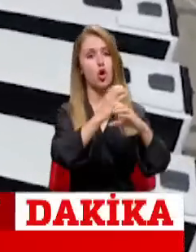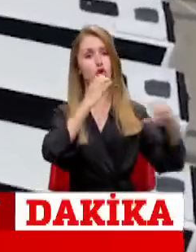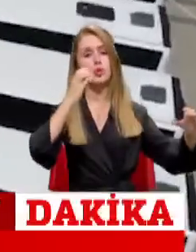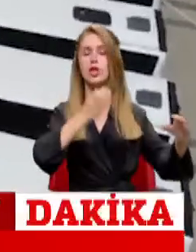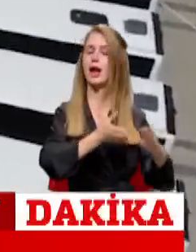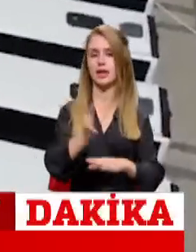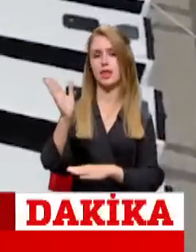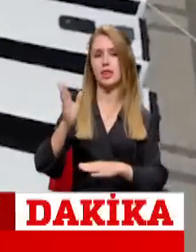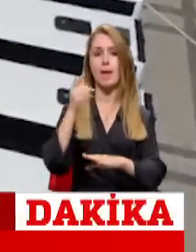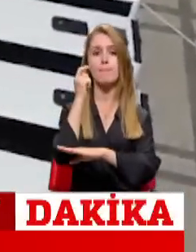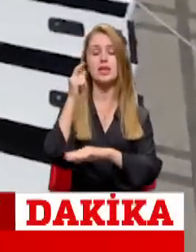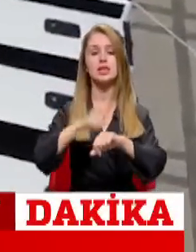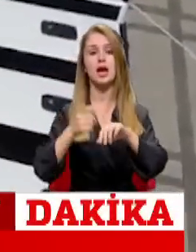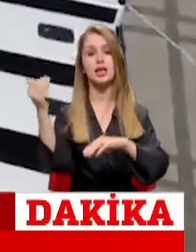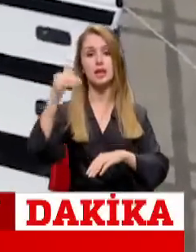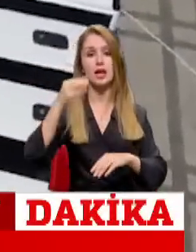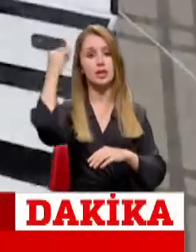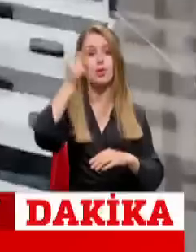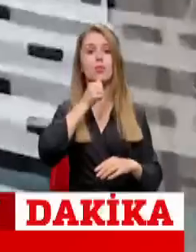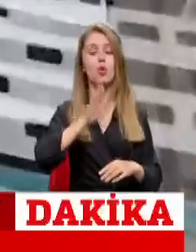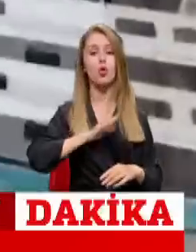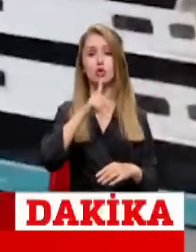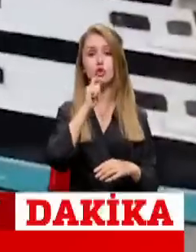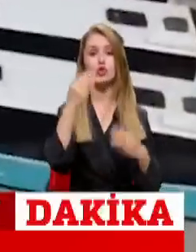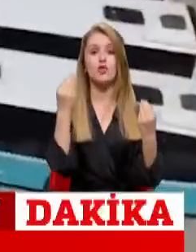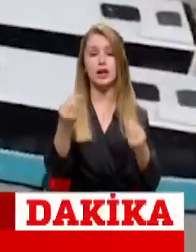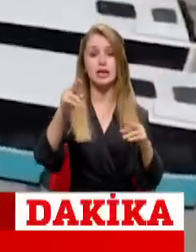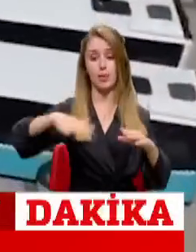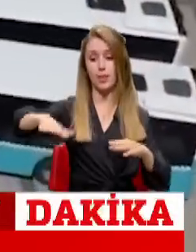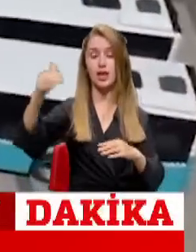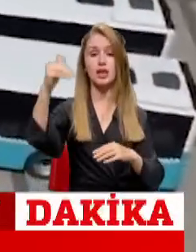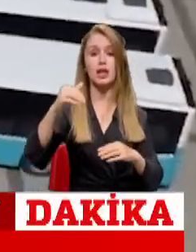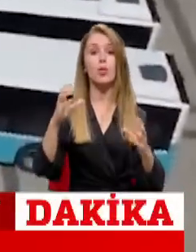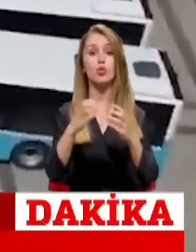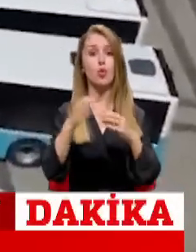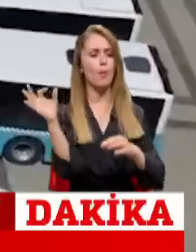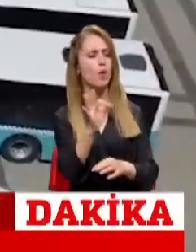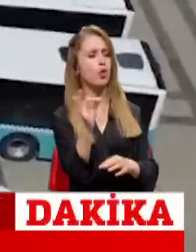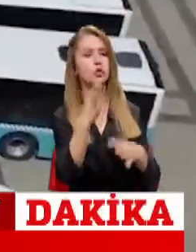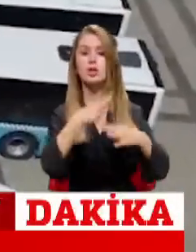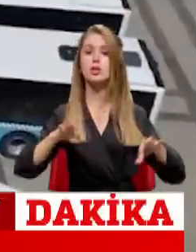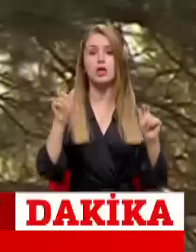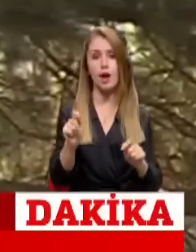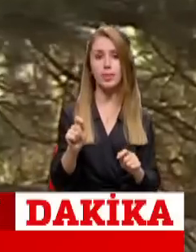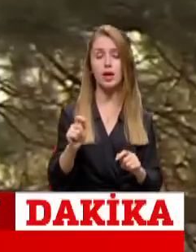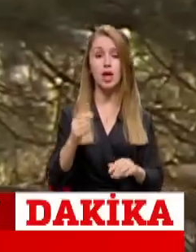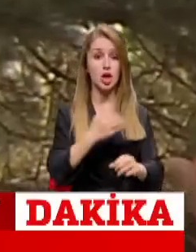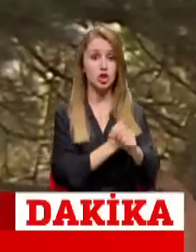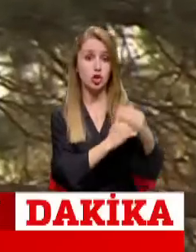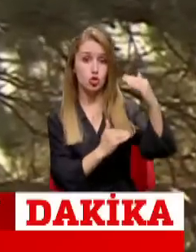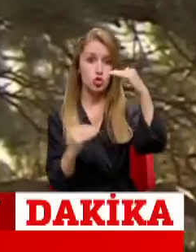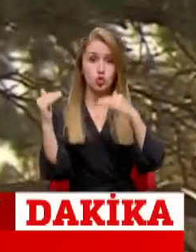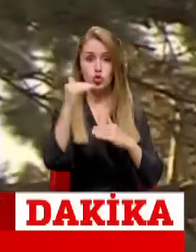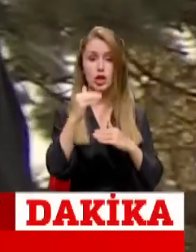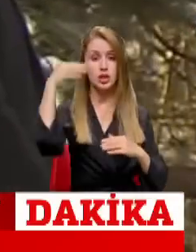meydandan kaldırıldı. Miting saati geldiğinde İmamoğlu söz verdiği gibi meydandaydı ama bu kez bir grup provokasyon hazırlığındaydı. Tansiyon iyice